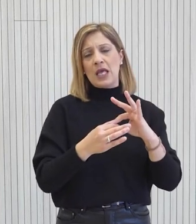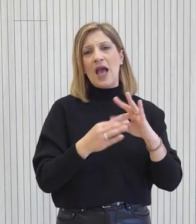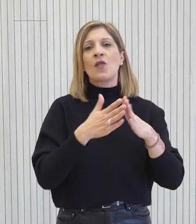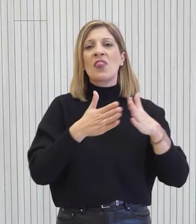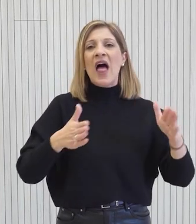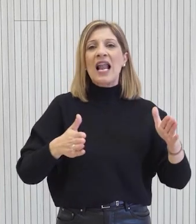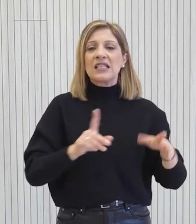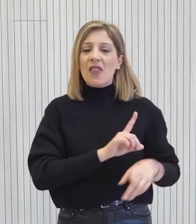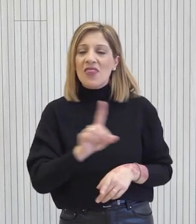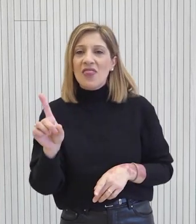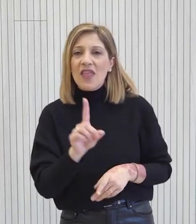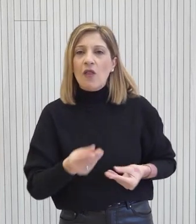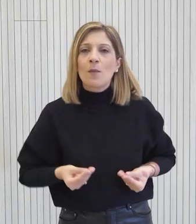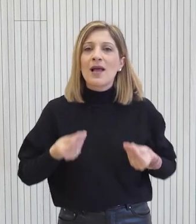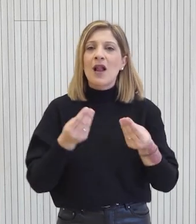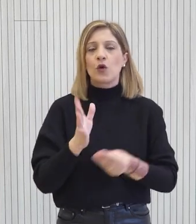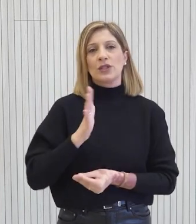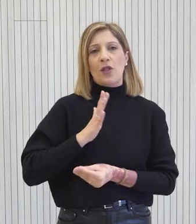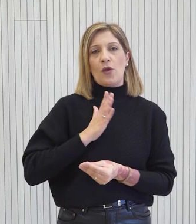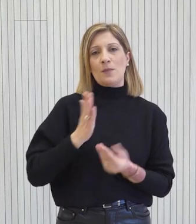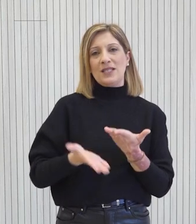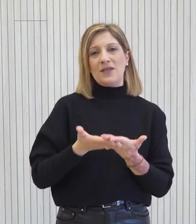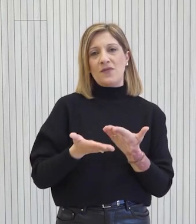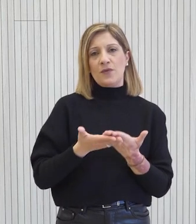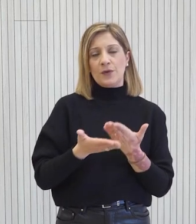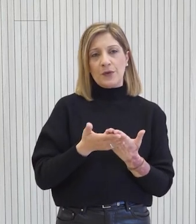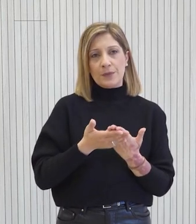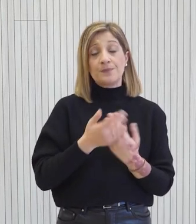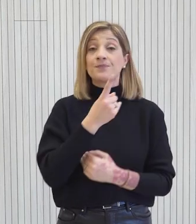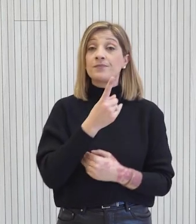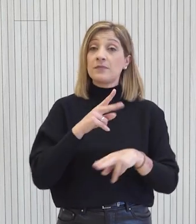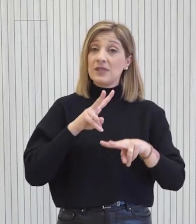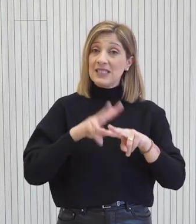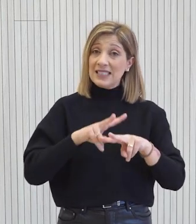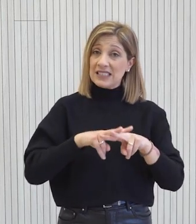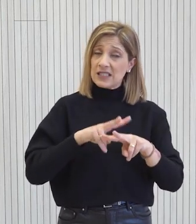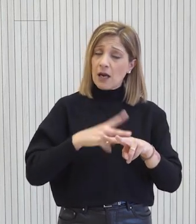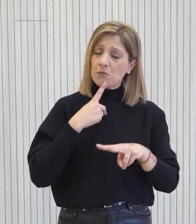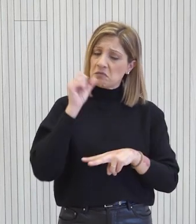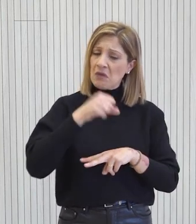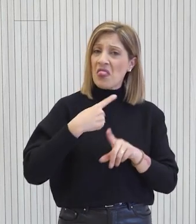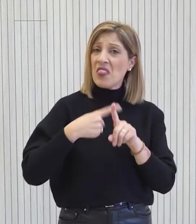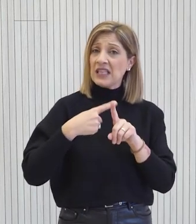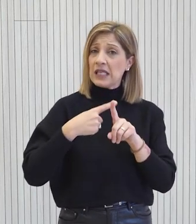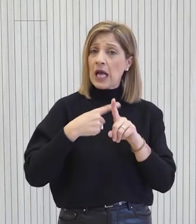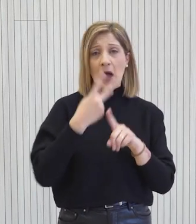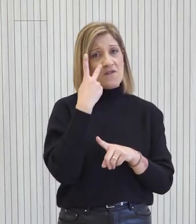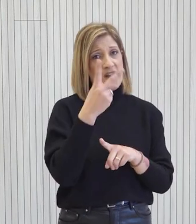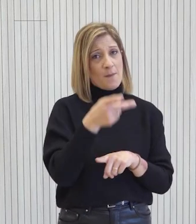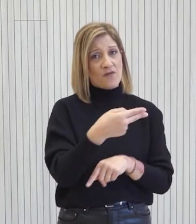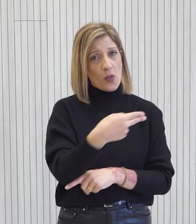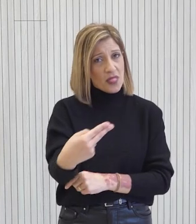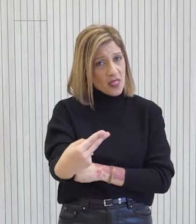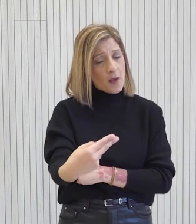θαλάσσιου διαδρόμου για παροχή ανθρωπιστικής βοήθειας. Είναι γνωστή η αρχική τοποθέτηση του Ισραήλ που προσεγγίζει θετικά, και αυτό δεν το λέμε εμείς,